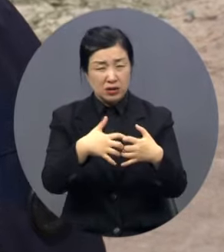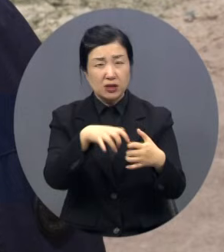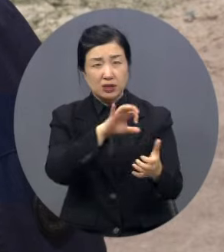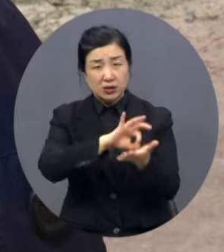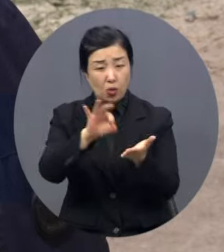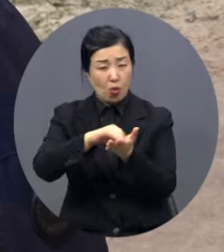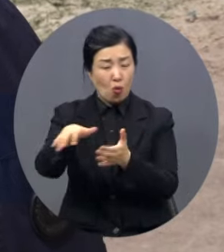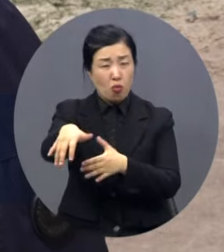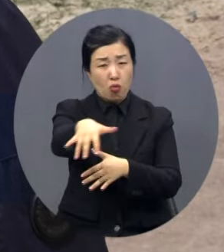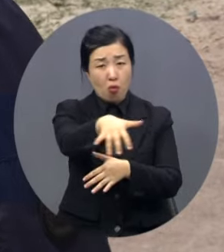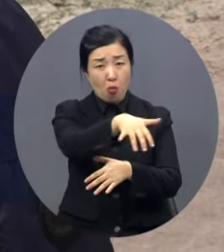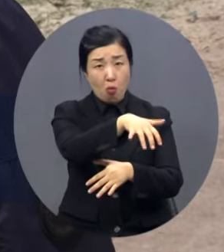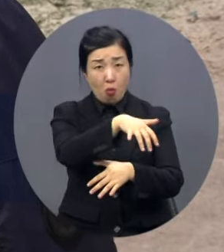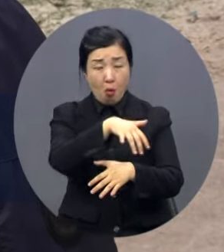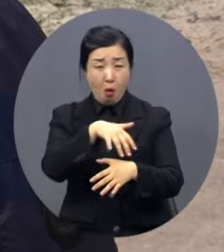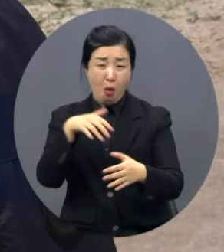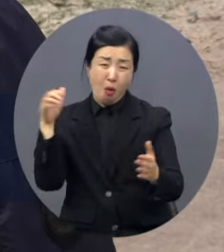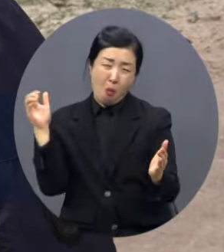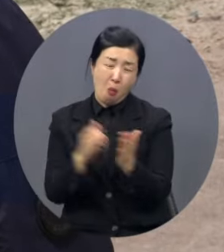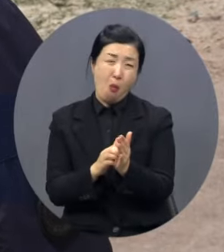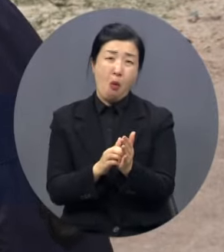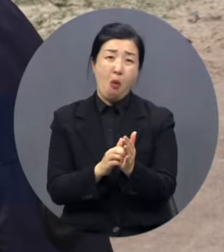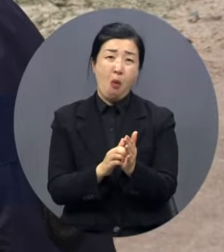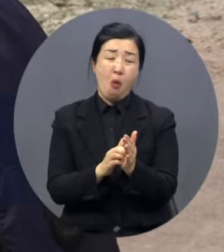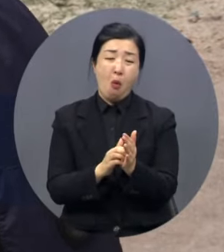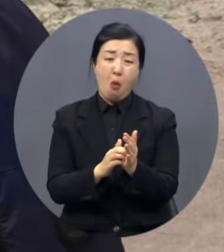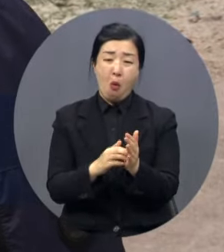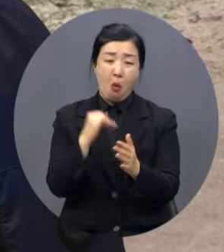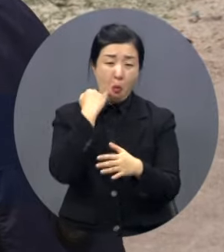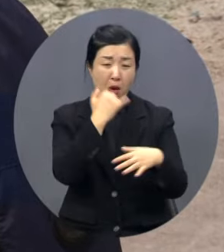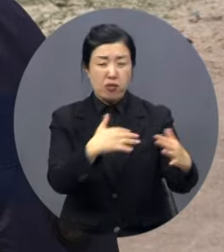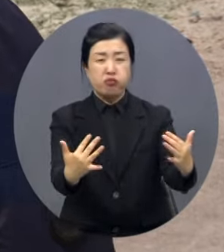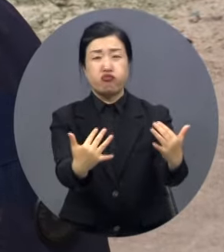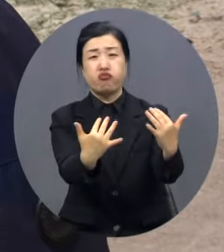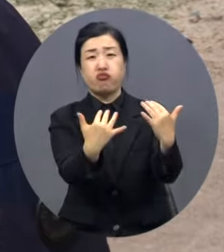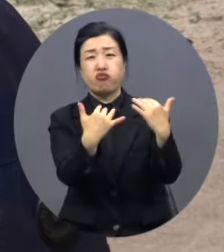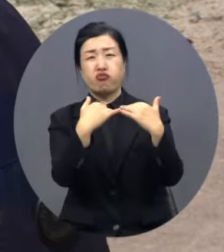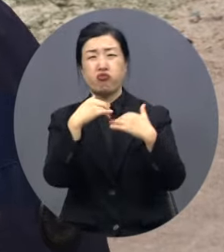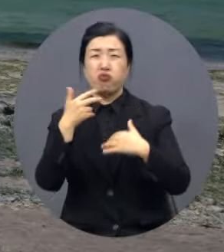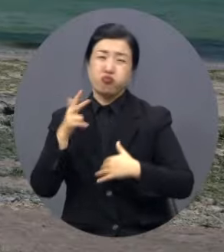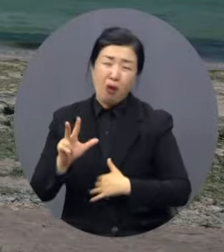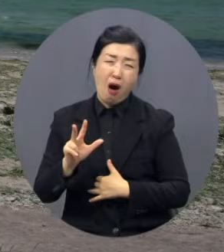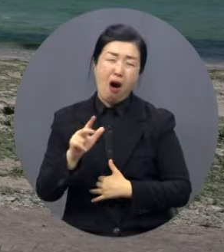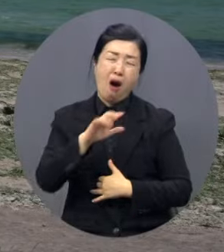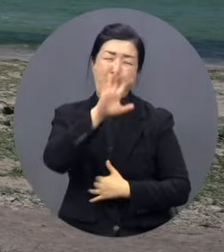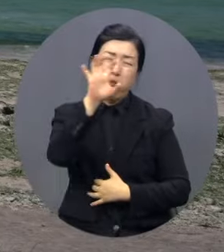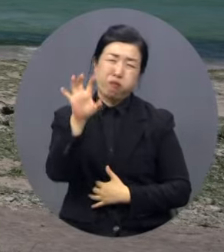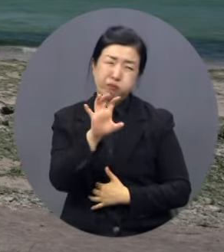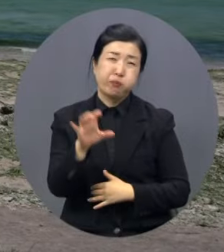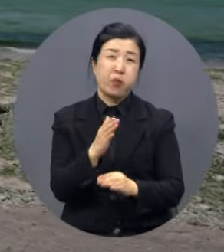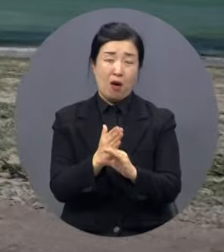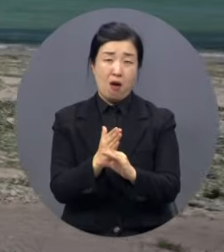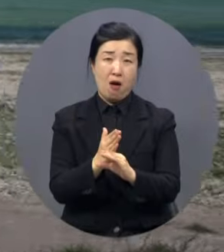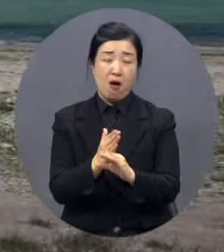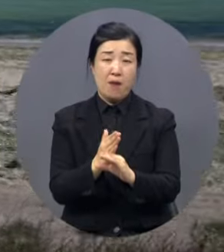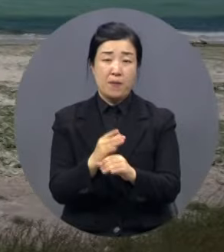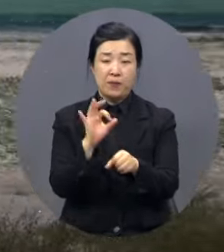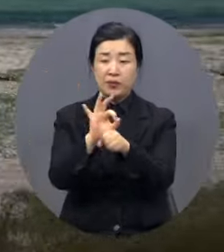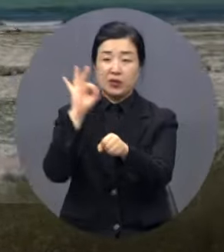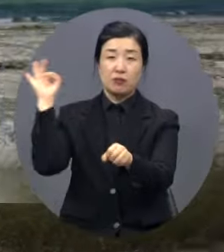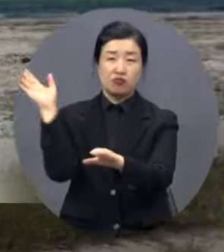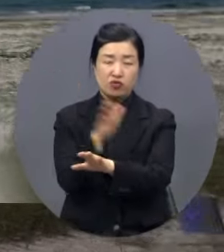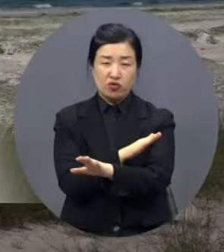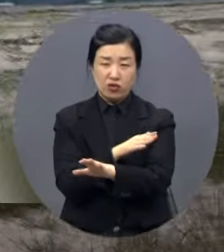그러면 치우고 나면 또 물이 이렇게 들오면 또 원 상태가 됩니다 제주도가 10년 전부터